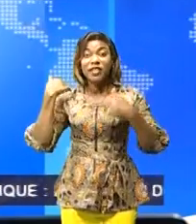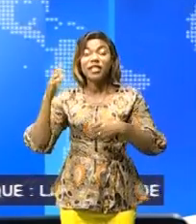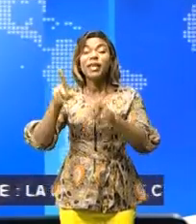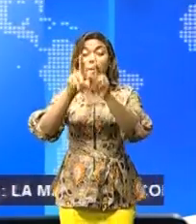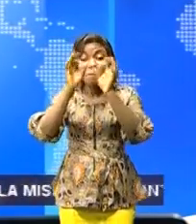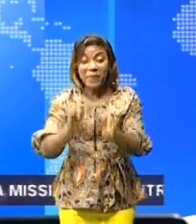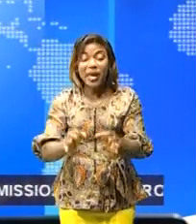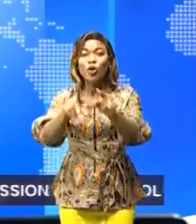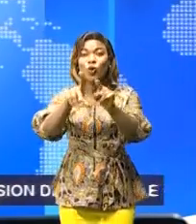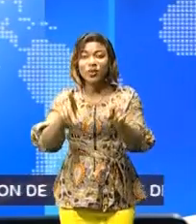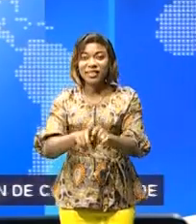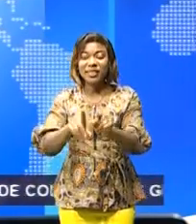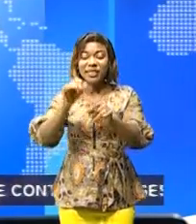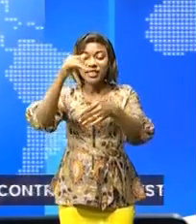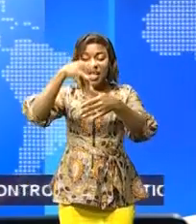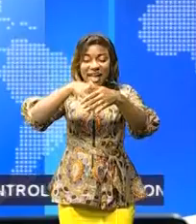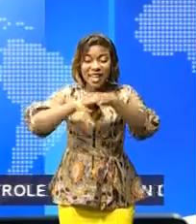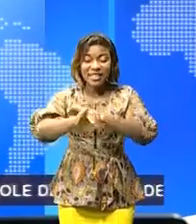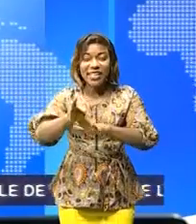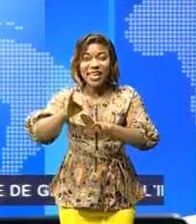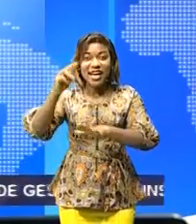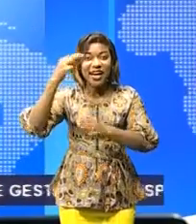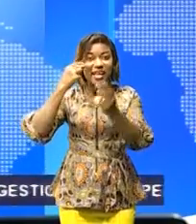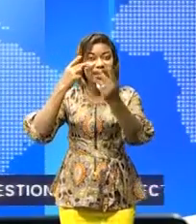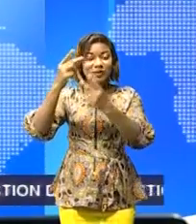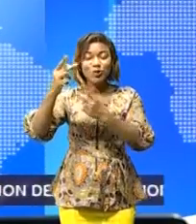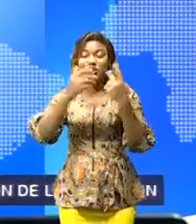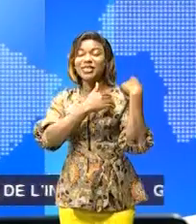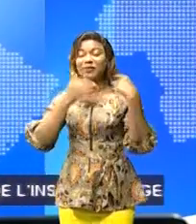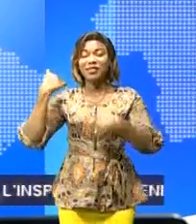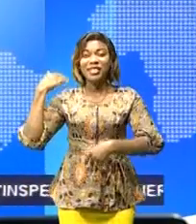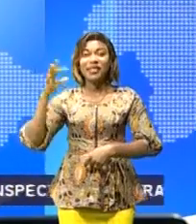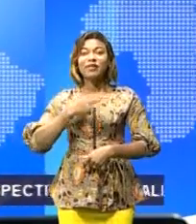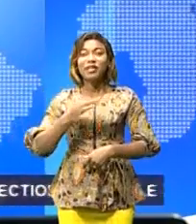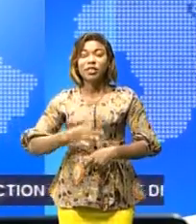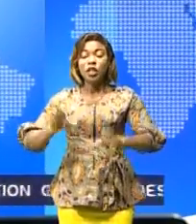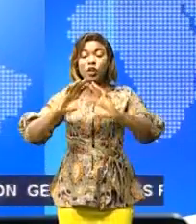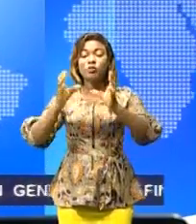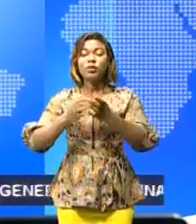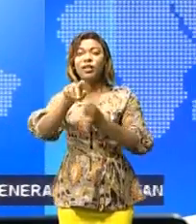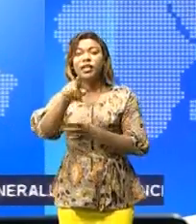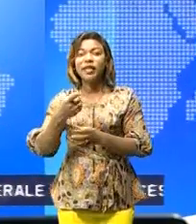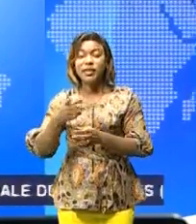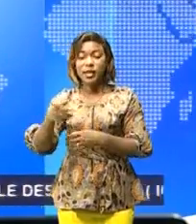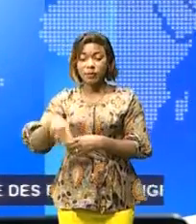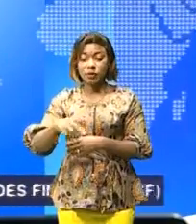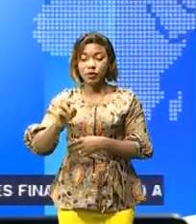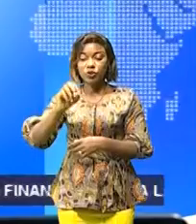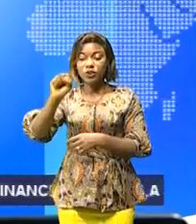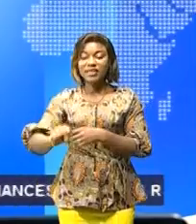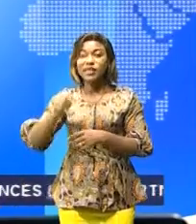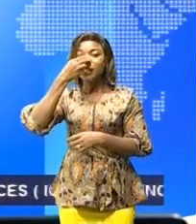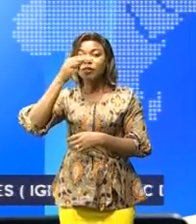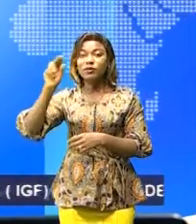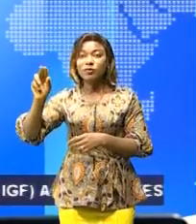ont également adhéré à la vision du président de la République. Ces communautés de la province du Sud qui